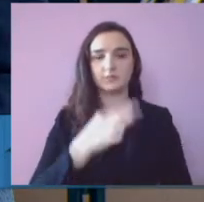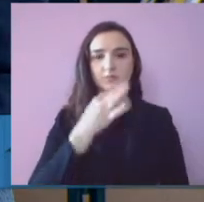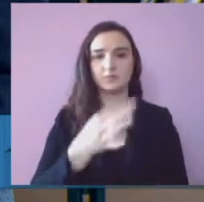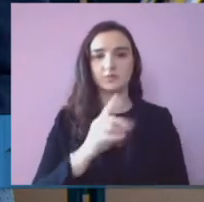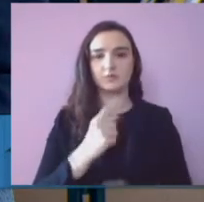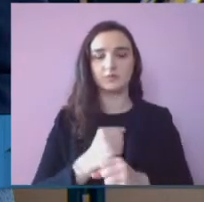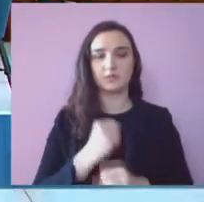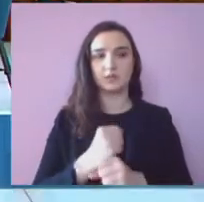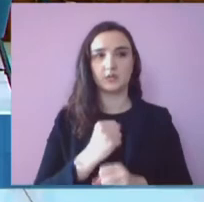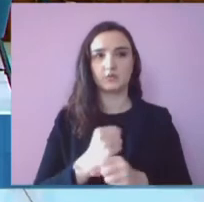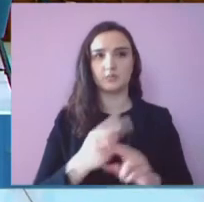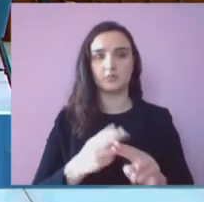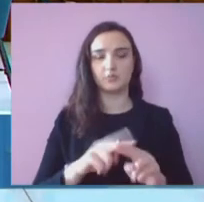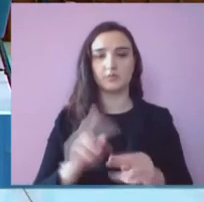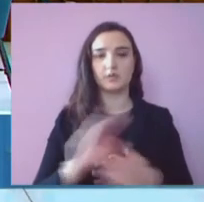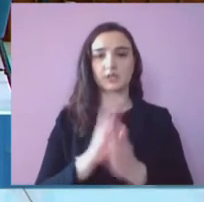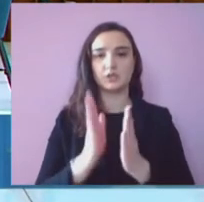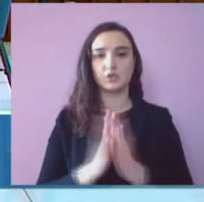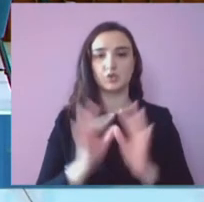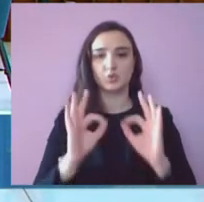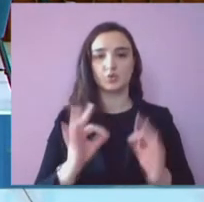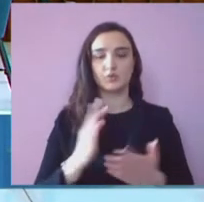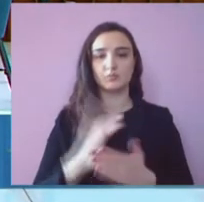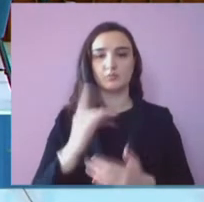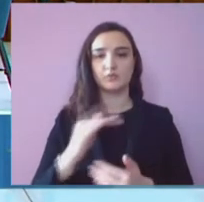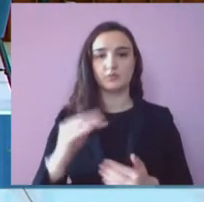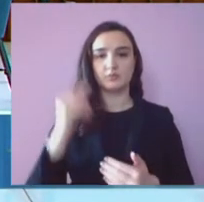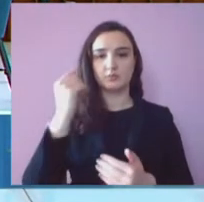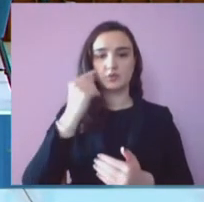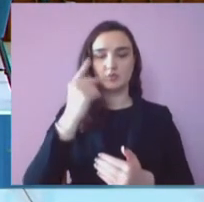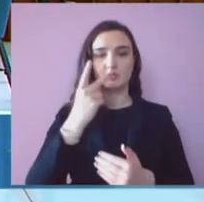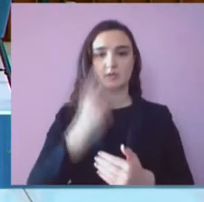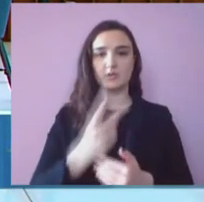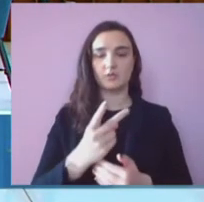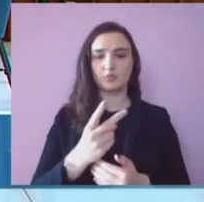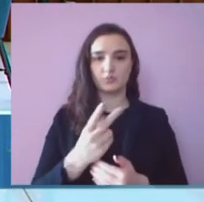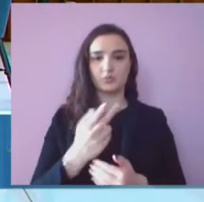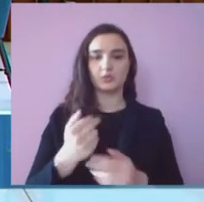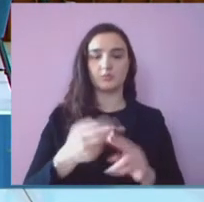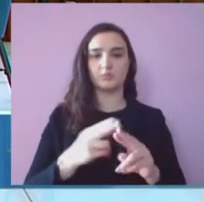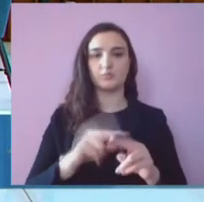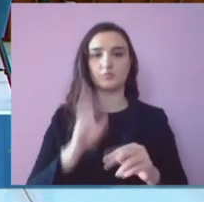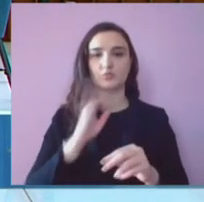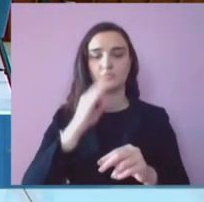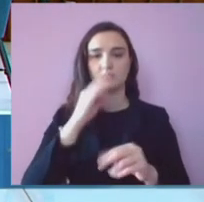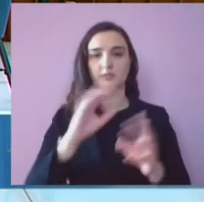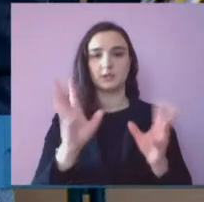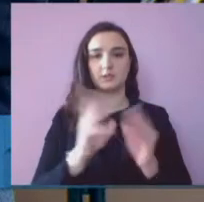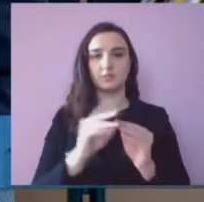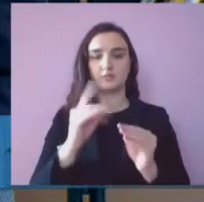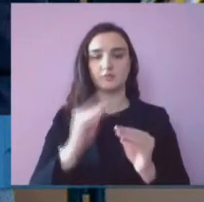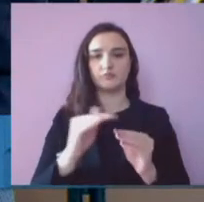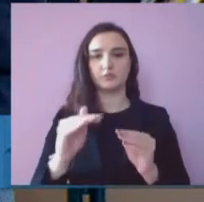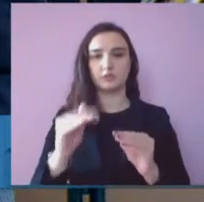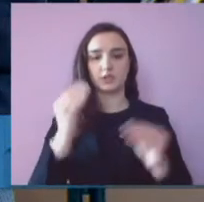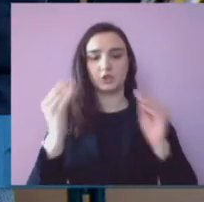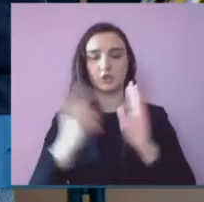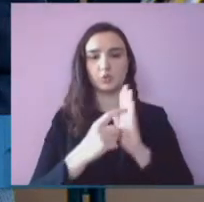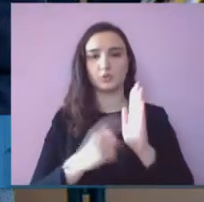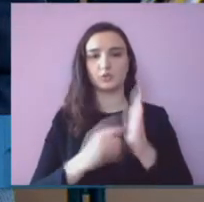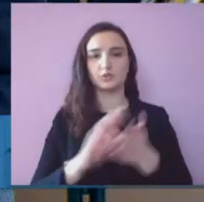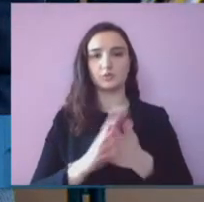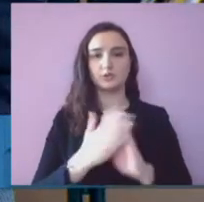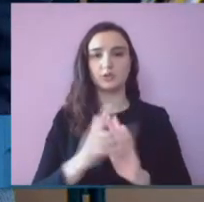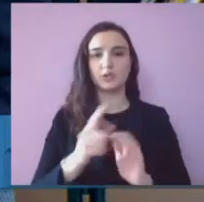ამიტომ ყველაზე სწორია რომ ბავშვთა ფსიქოლოგმა ნახოს, ხომ? რა თქმა უნდა, მშობლებთან ერთად ბავშვი და განიხილოს სიტუაცია, რატომ ხდება